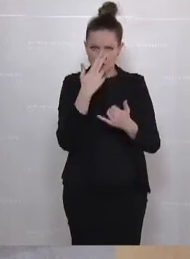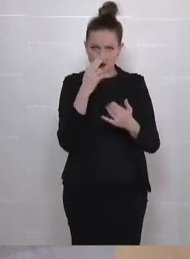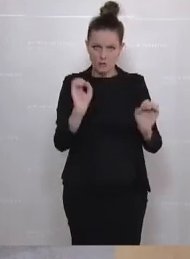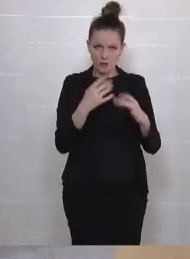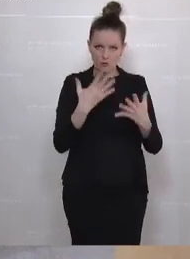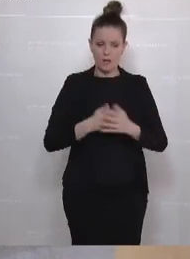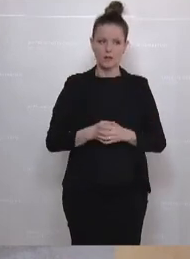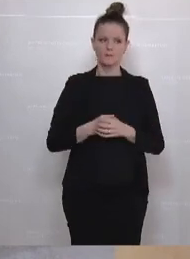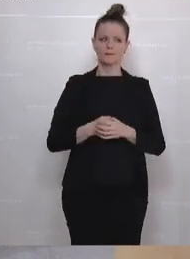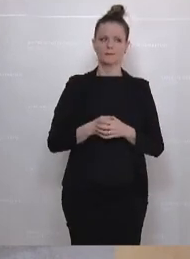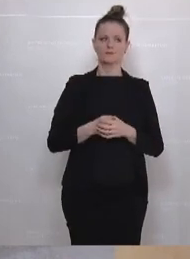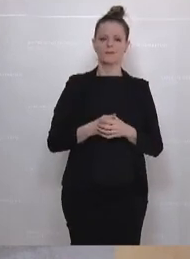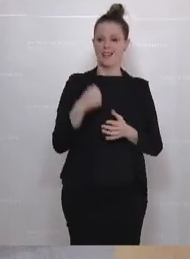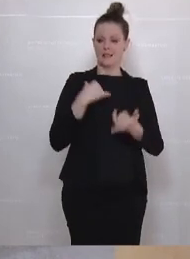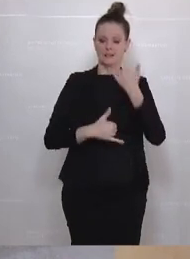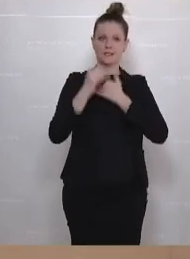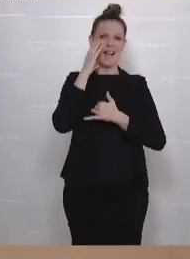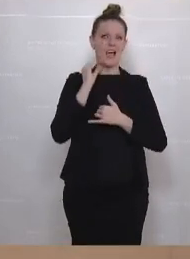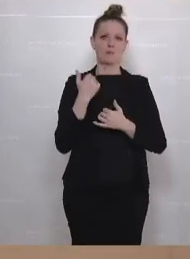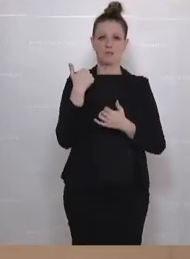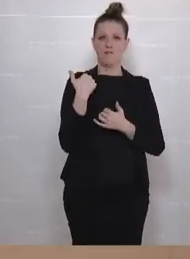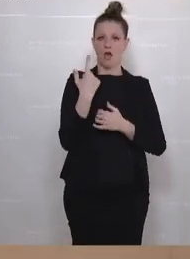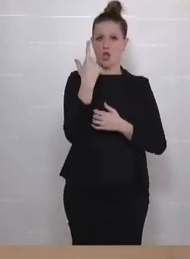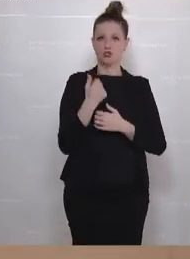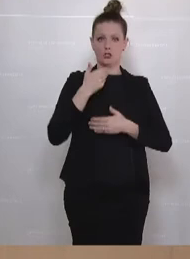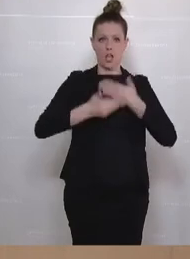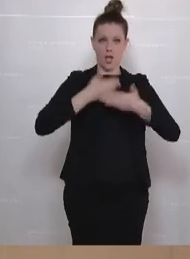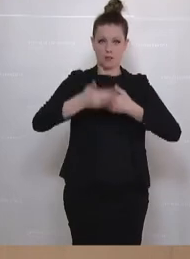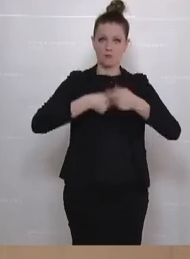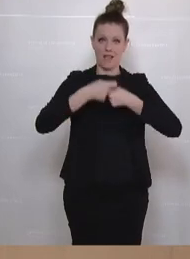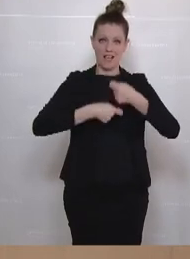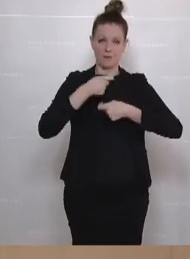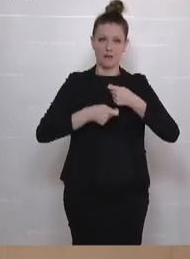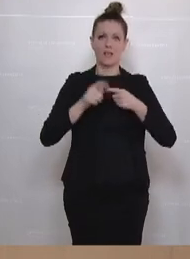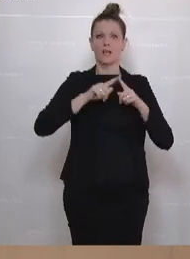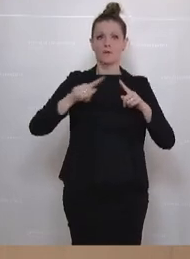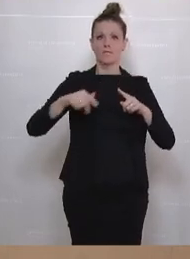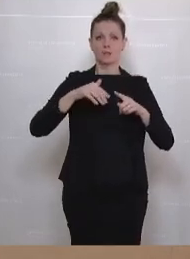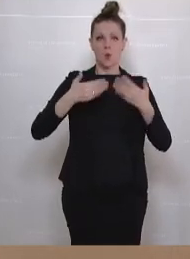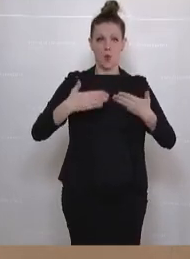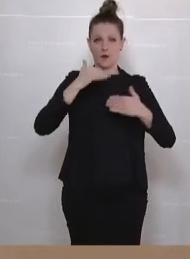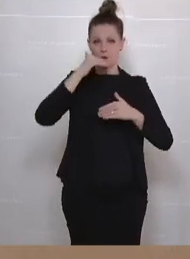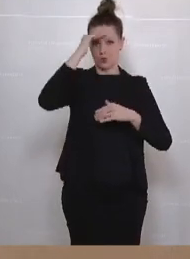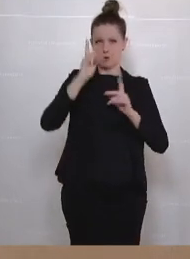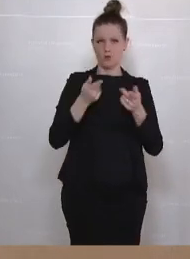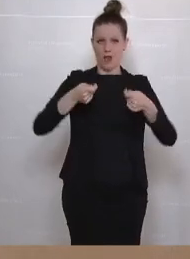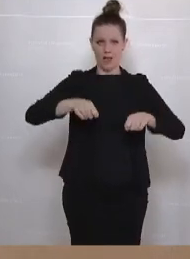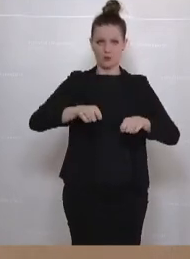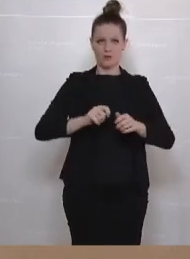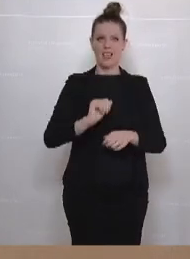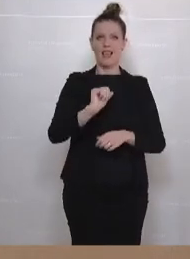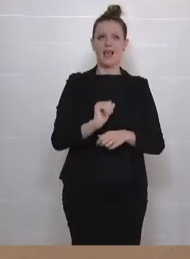Die Arbeiten haben im Herbst letzten Jahres begonnen und sie sollen bis Sommer heuer abgeschlossen werden. Die